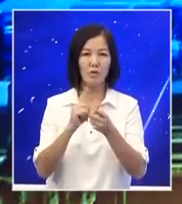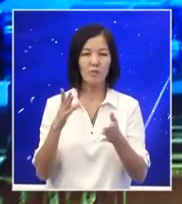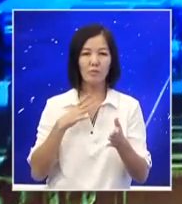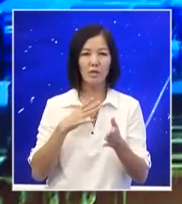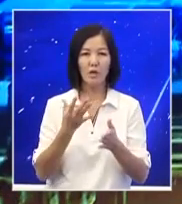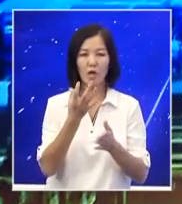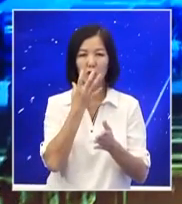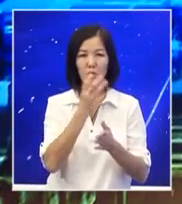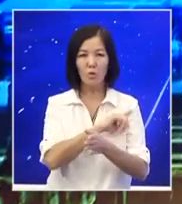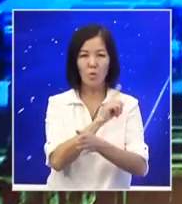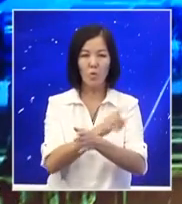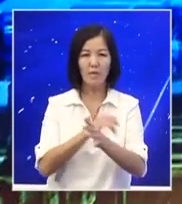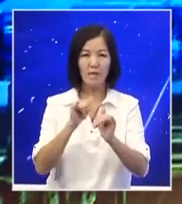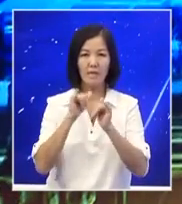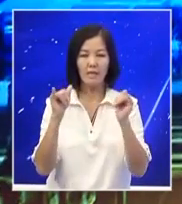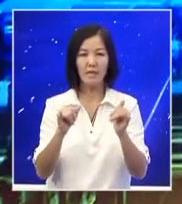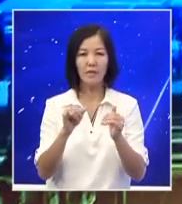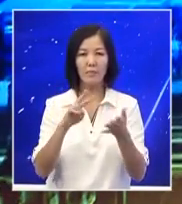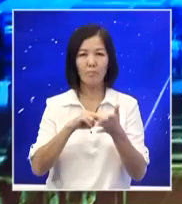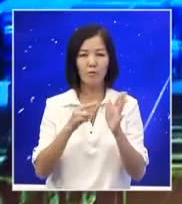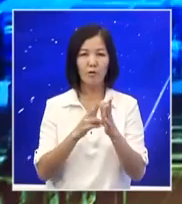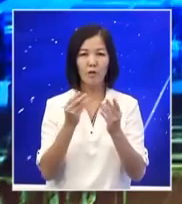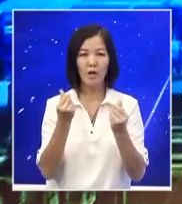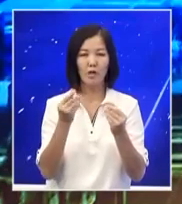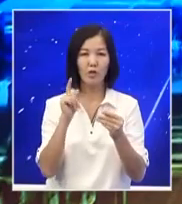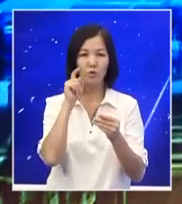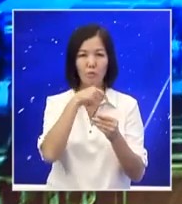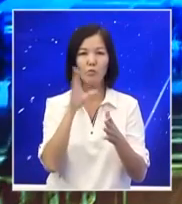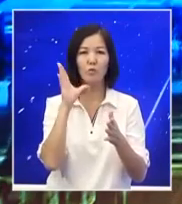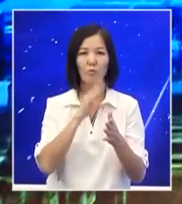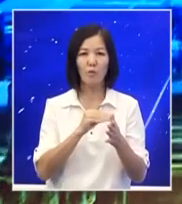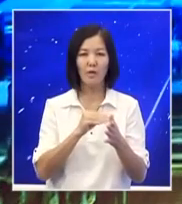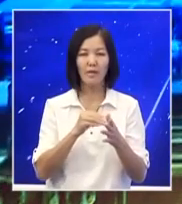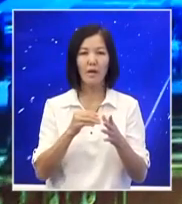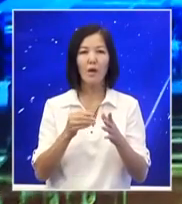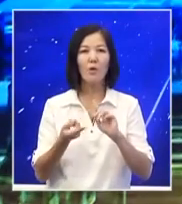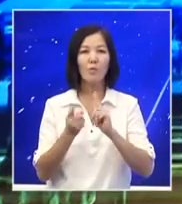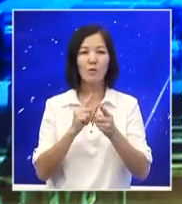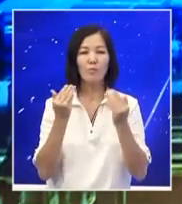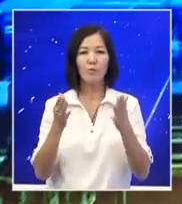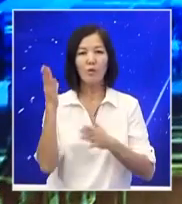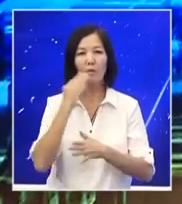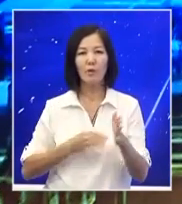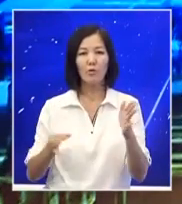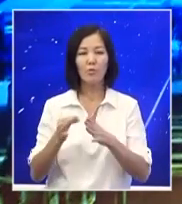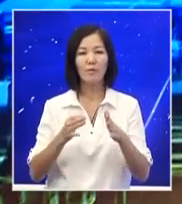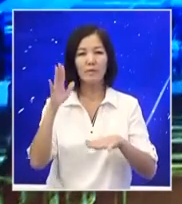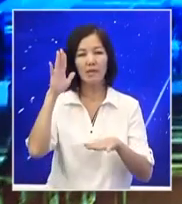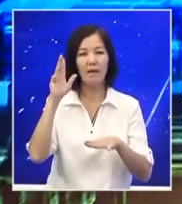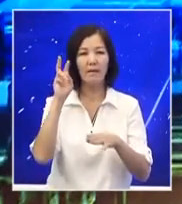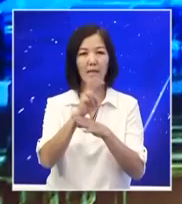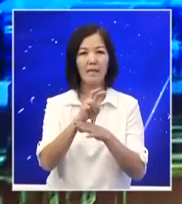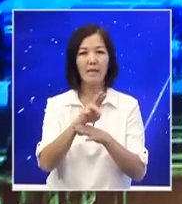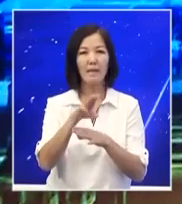жылу қуаттылығын арттырып, бюджет қаражатын үнемдеуге негіз. Саладағы игі өзгерістермен бүгін Алматы облысына келген үкімет басшысы